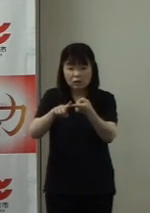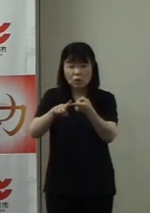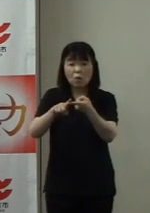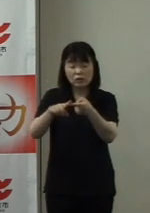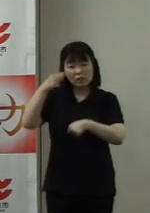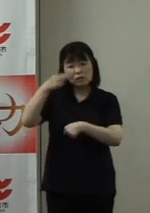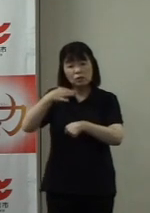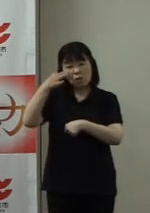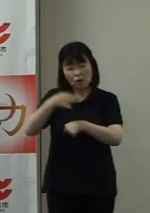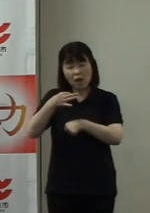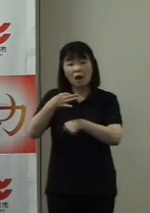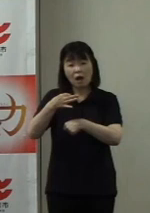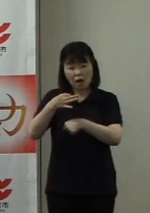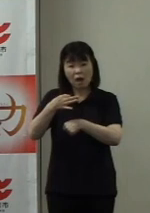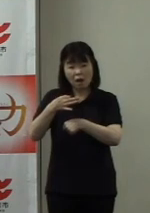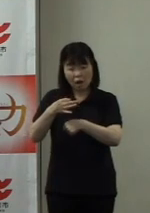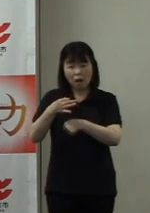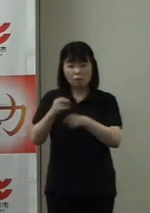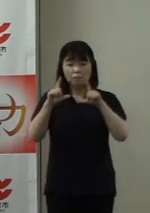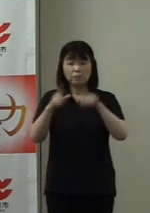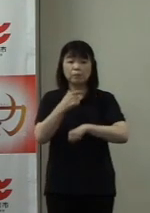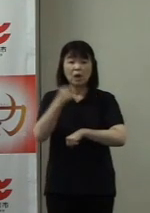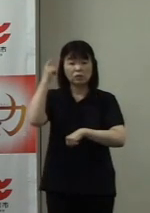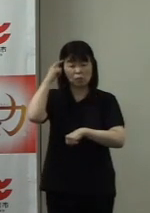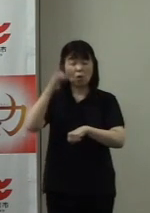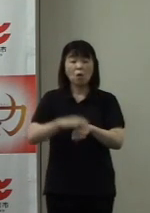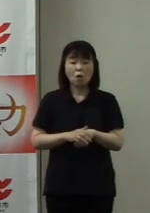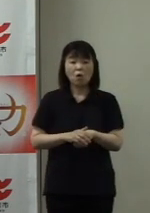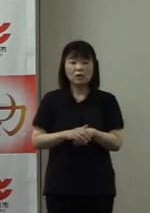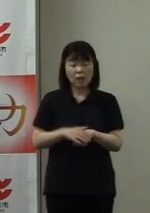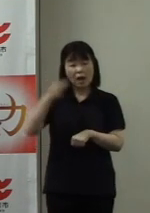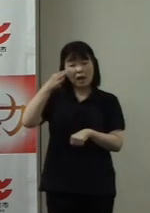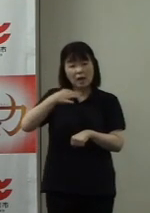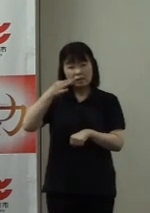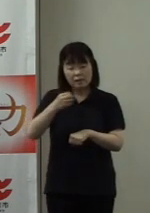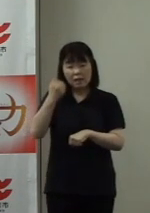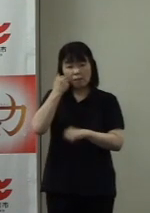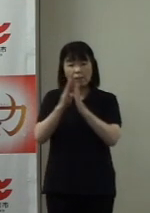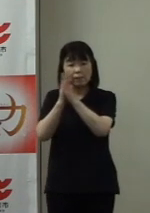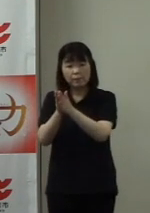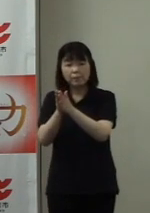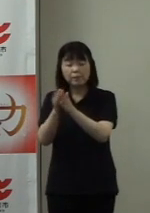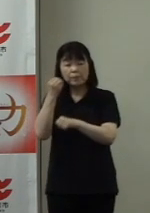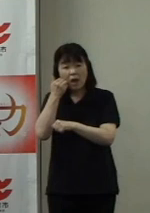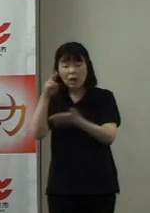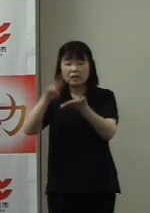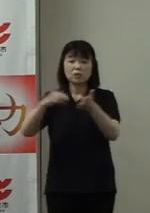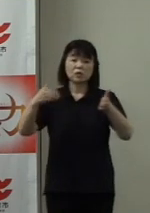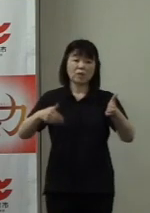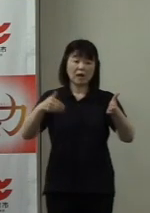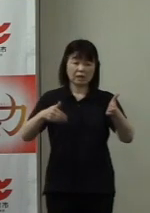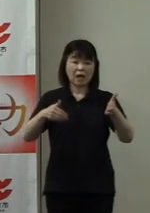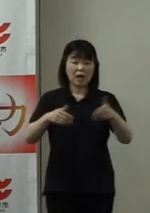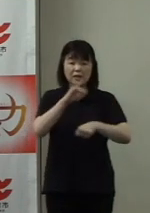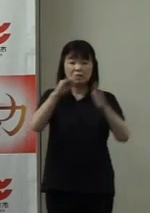ますが、関連者を決定もしておりませんし、予算議決後に具体的な調査に入っていきたい